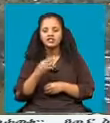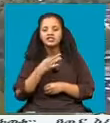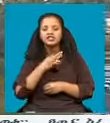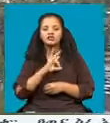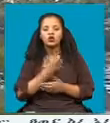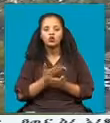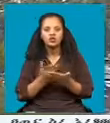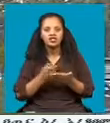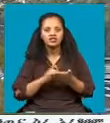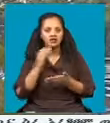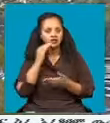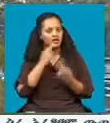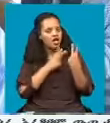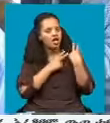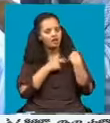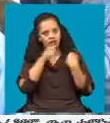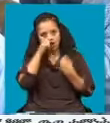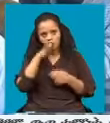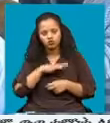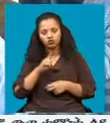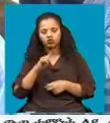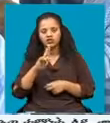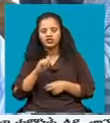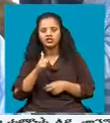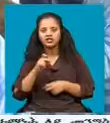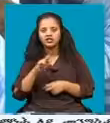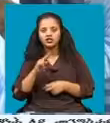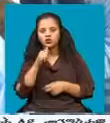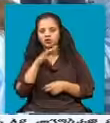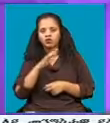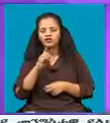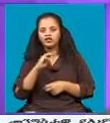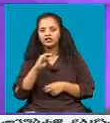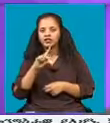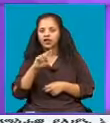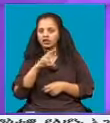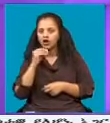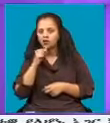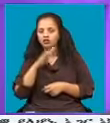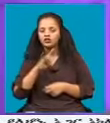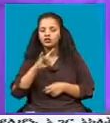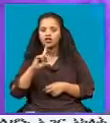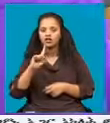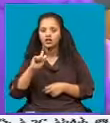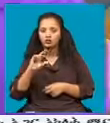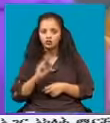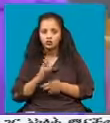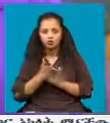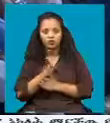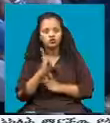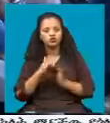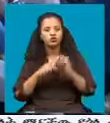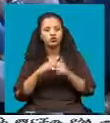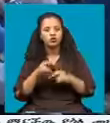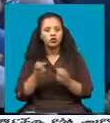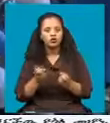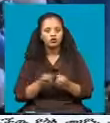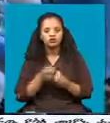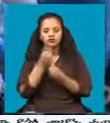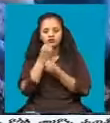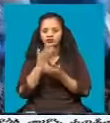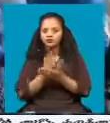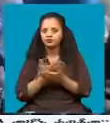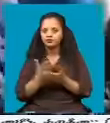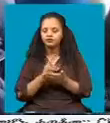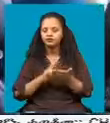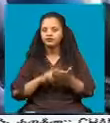የእስልምና ጉዳዮች ጽህፈት ቤት ኃላፊ አቶ ኑሩ እንድሪስ፣ ወይዘሮ ፈቲያ ሁሴንና ወይዘሮ ዘይነባ ኢማም በበኩላቸው ለተቸገሩ ወገኖች ማዕድ